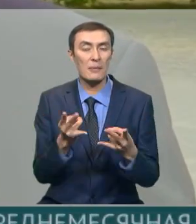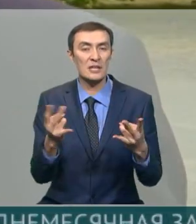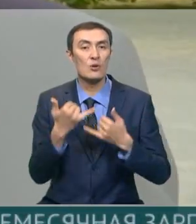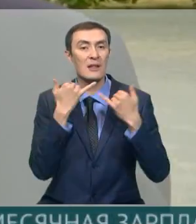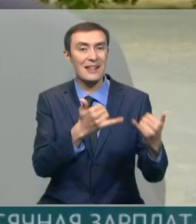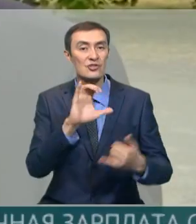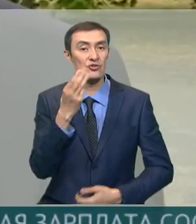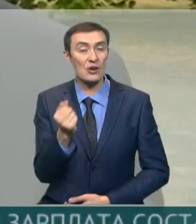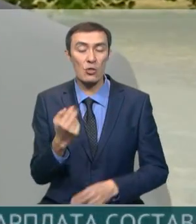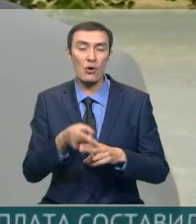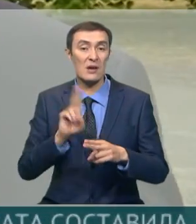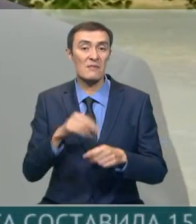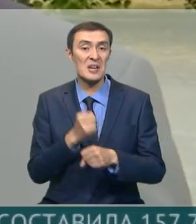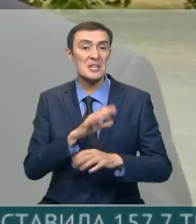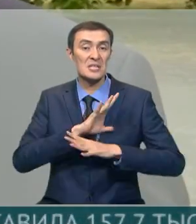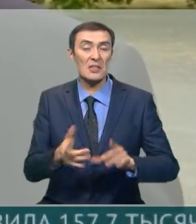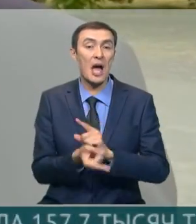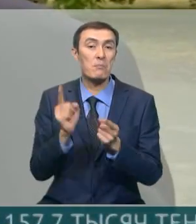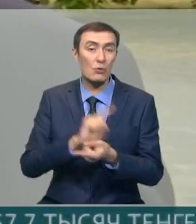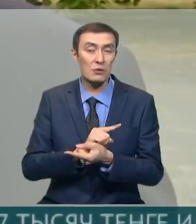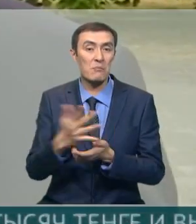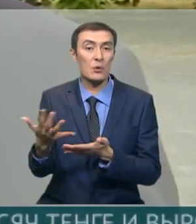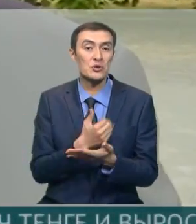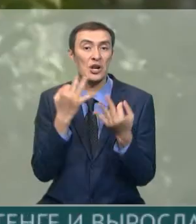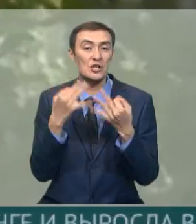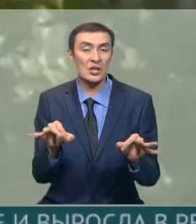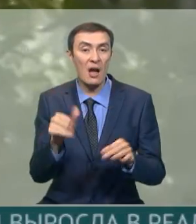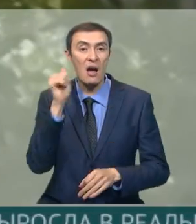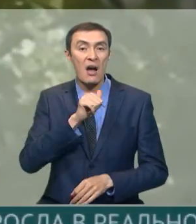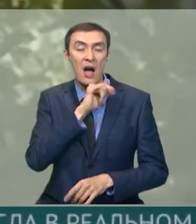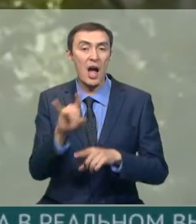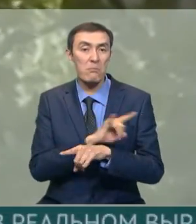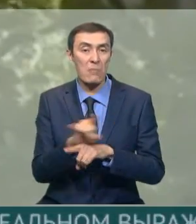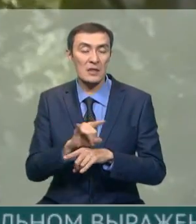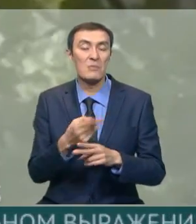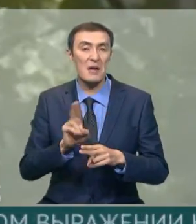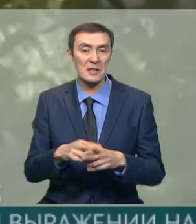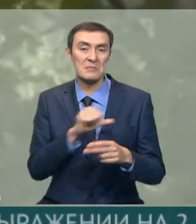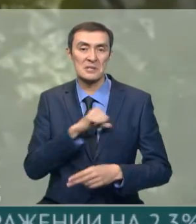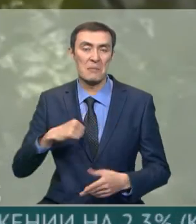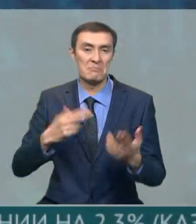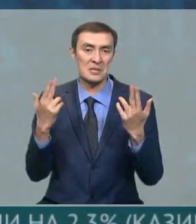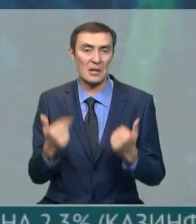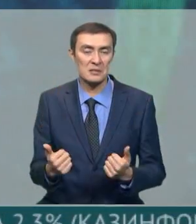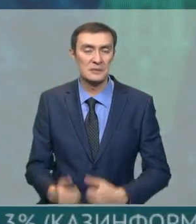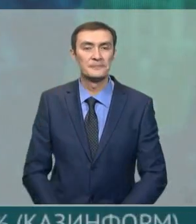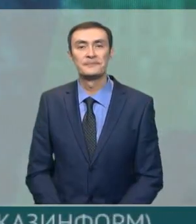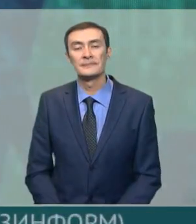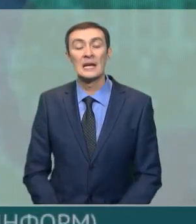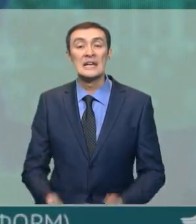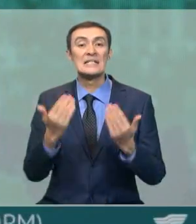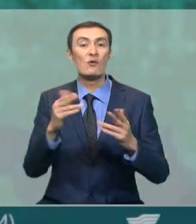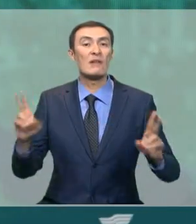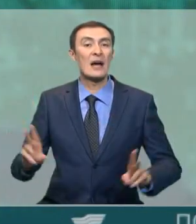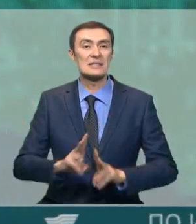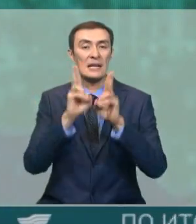США. Но он этого не сделал. Напротив, он получил разрешение обманным путем, в чем сам признался. Сегодня в